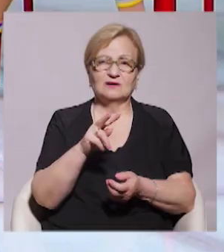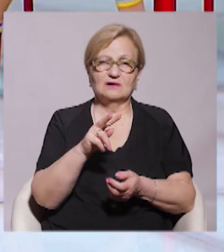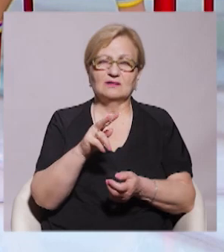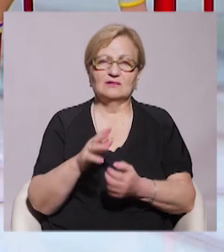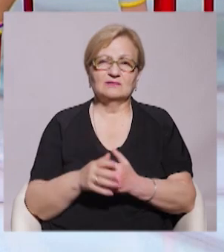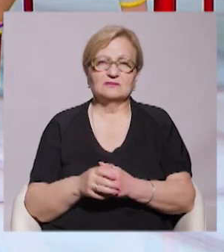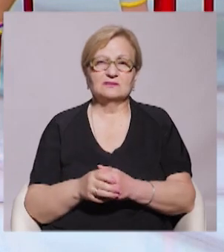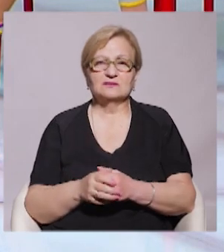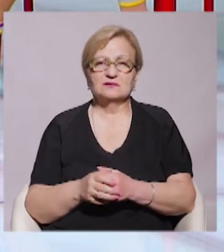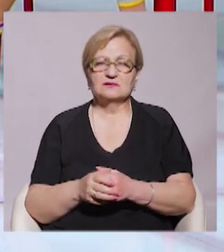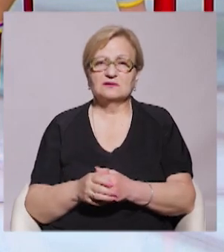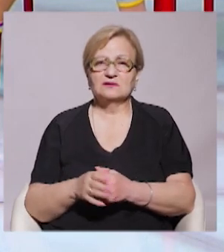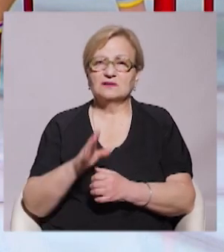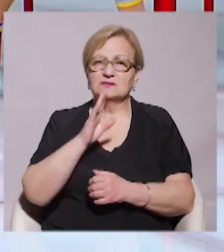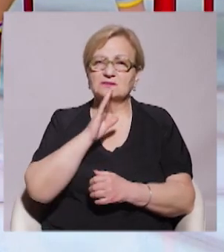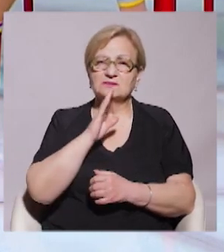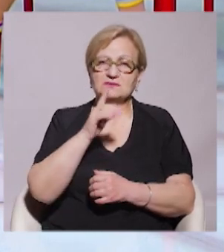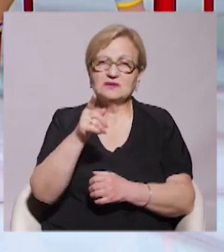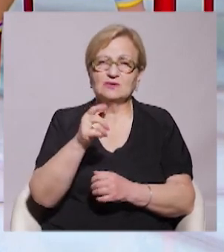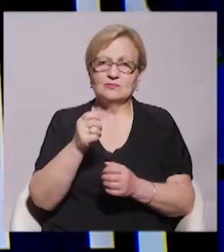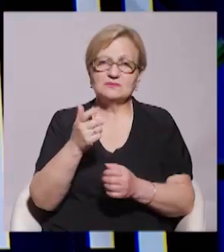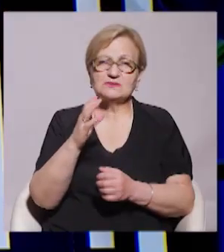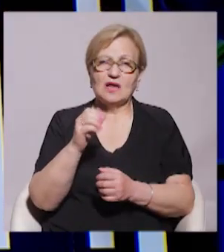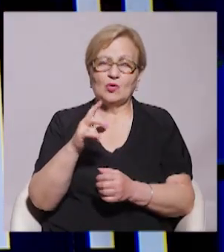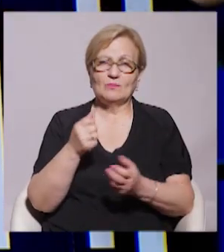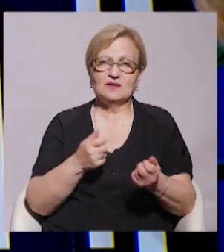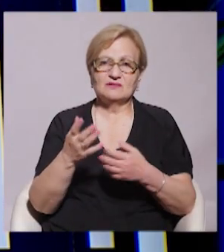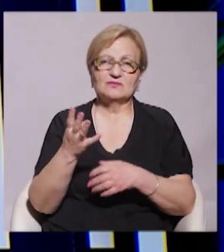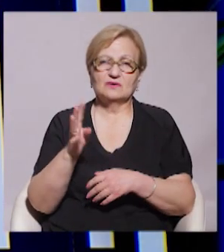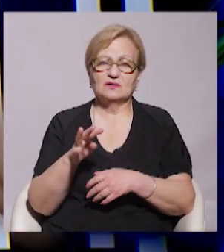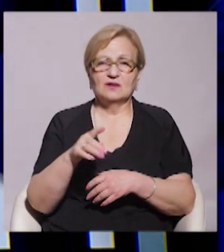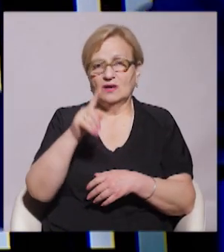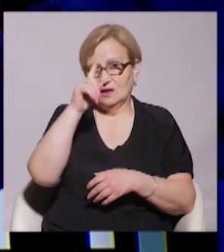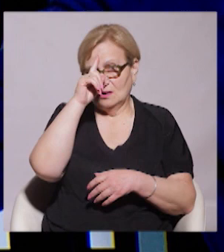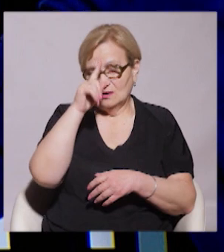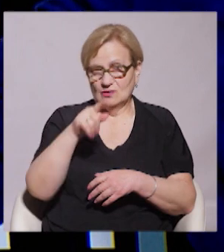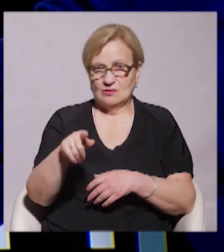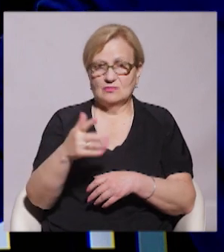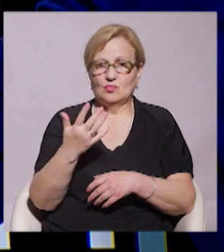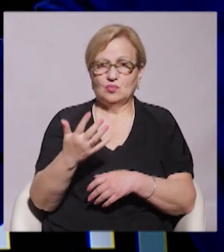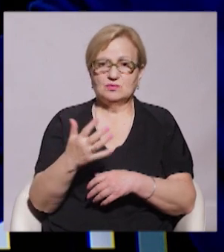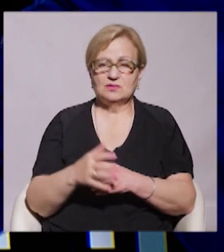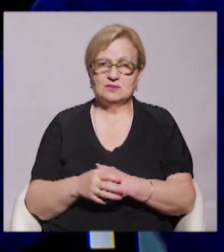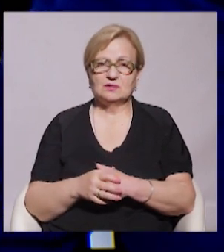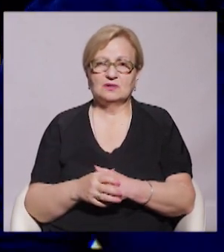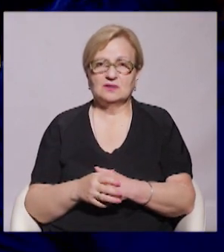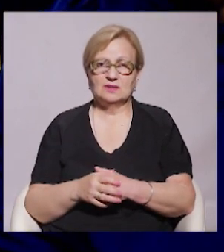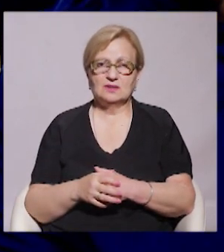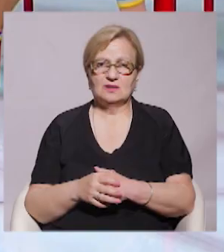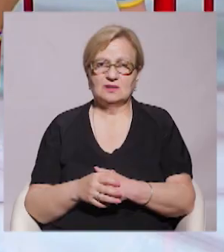4 ახლავე გუგა სალომე ითვლის 4-იანებს ხომ მართალი ვარ სალომე გუგა ითვლის 5-იანებს და 4-იანებს